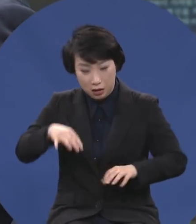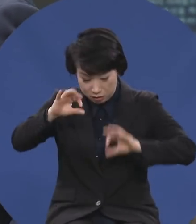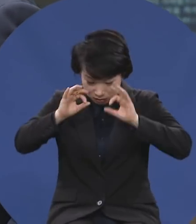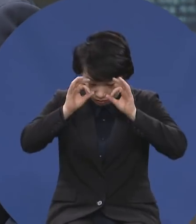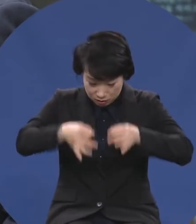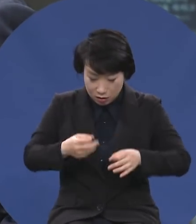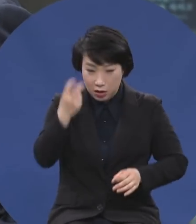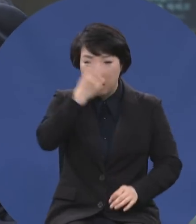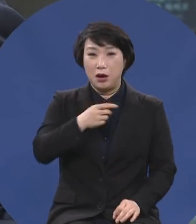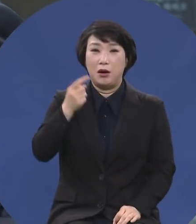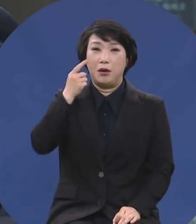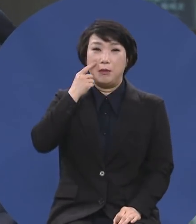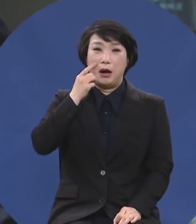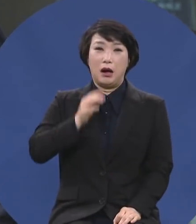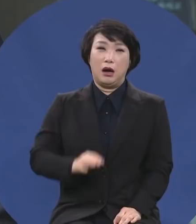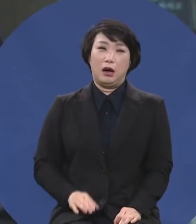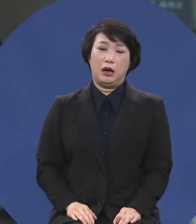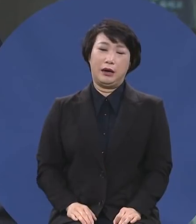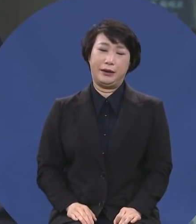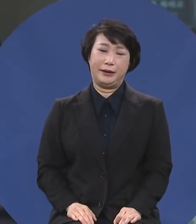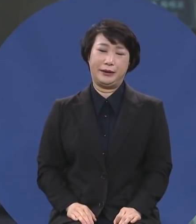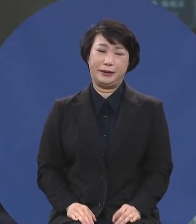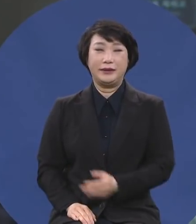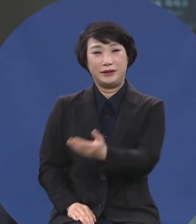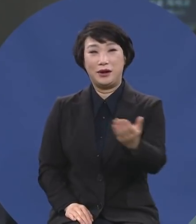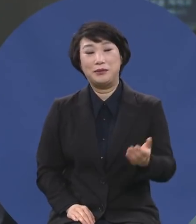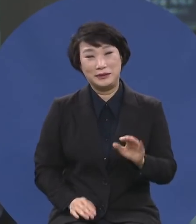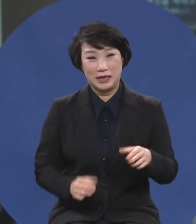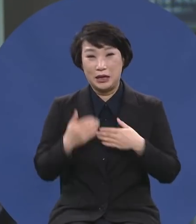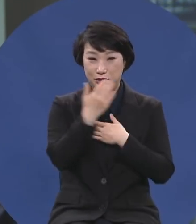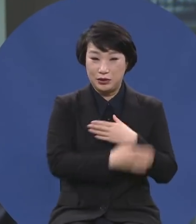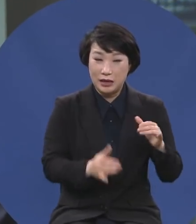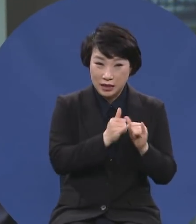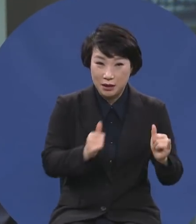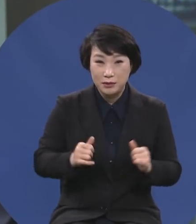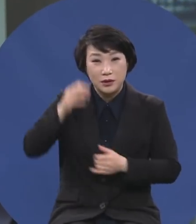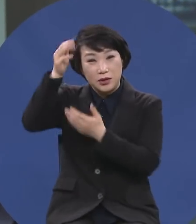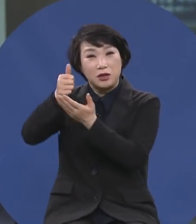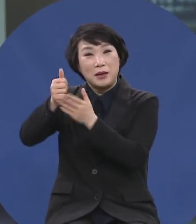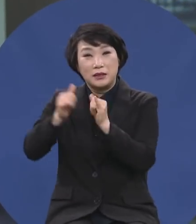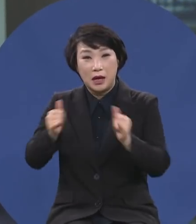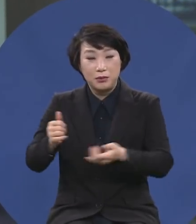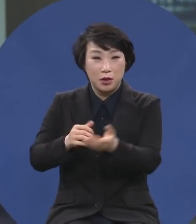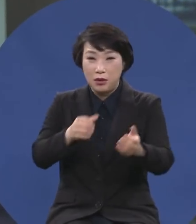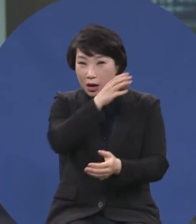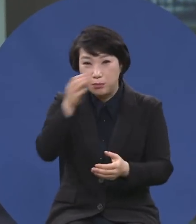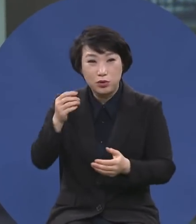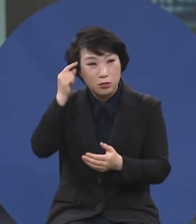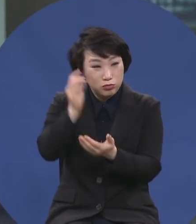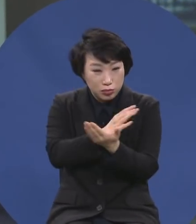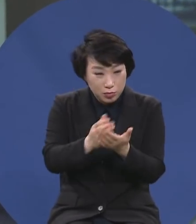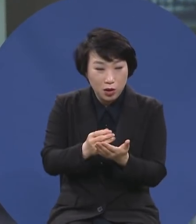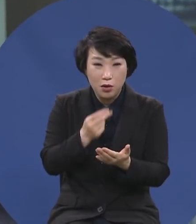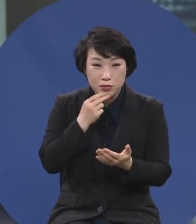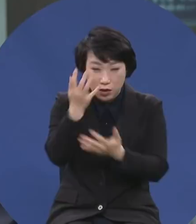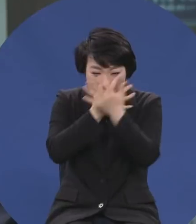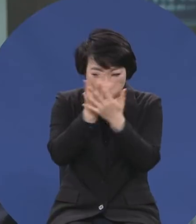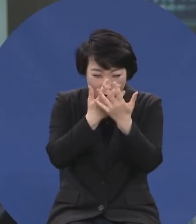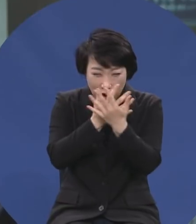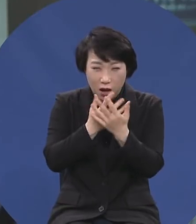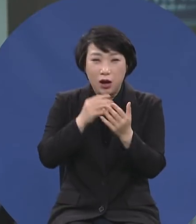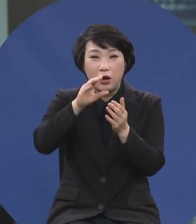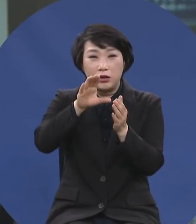여러분, 함부로 육의 사람이냐 성령의 사람이냐 분별하지 못하고